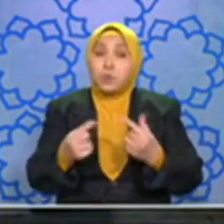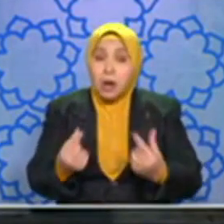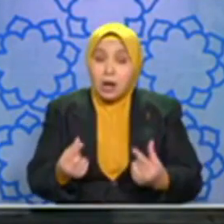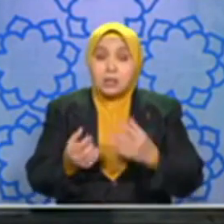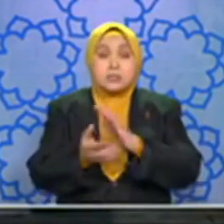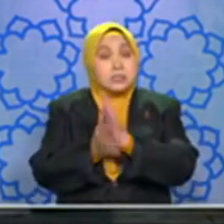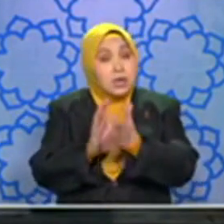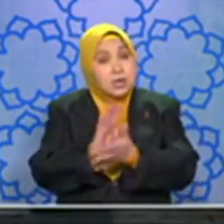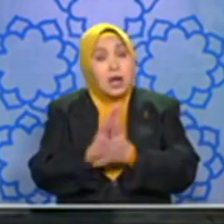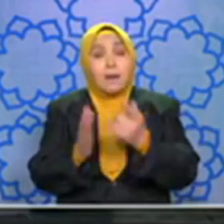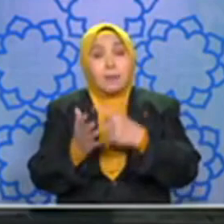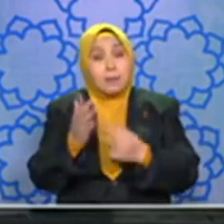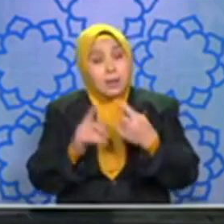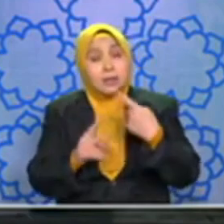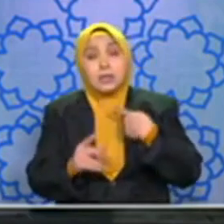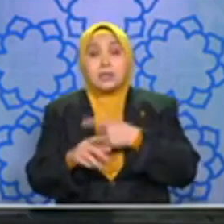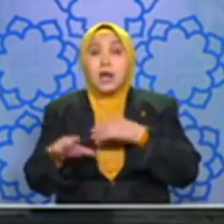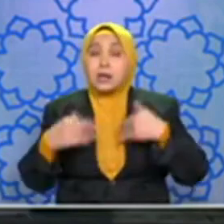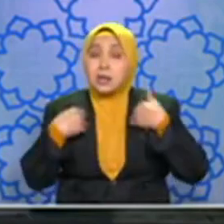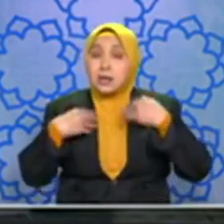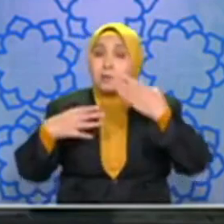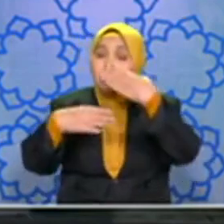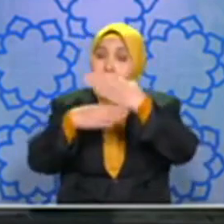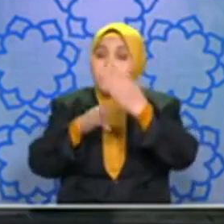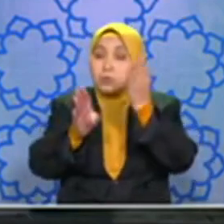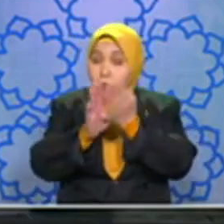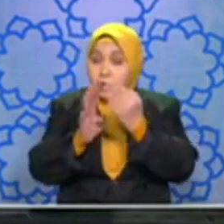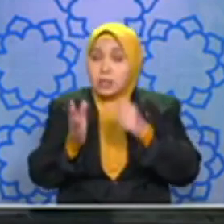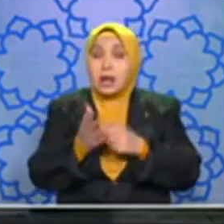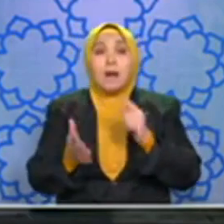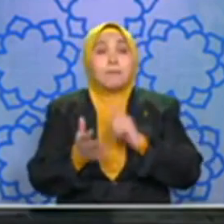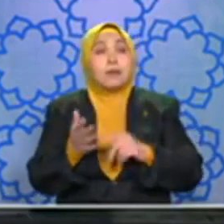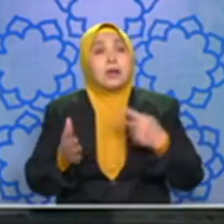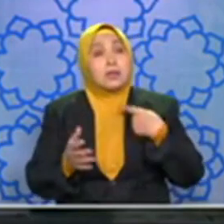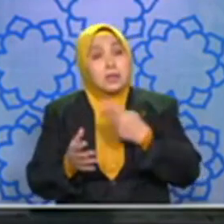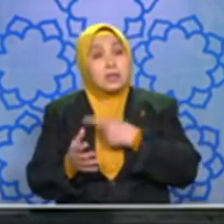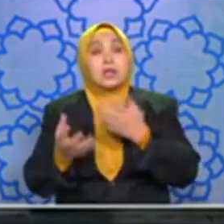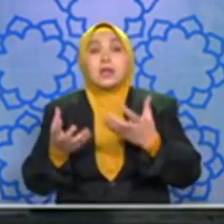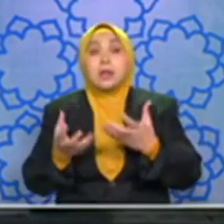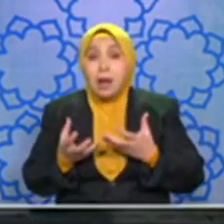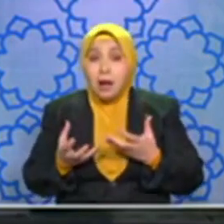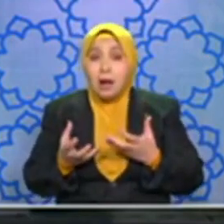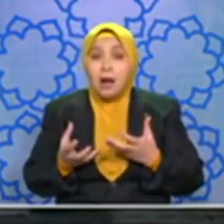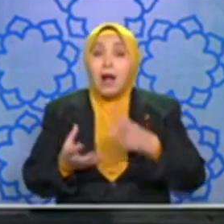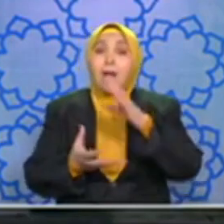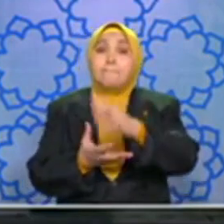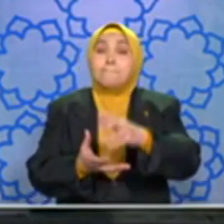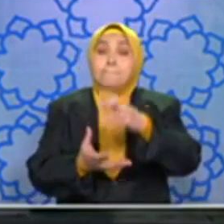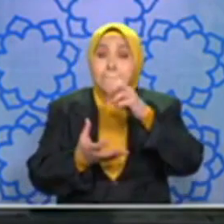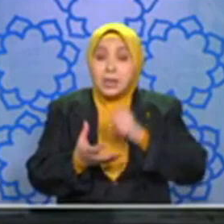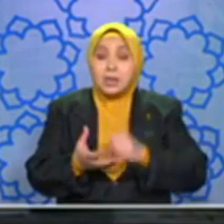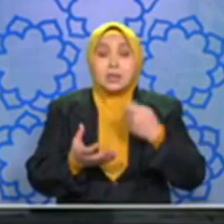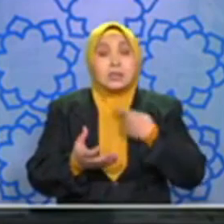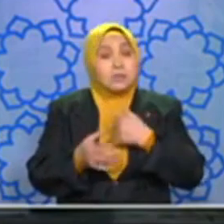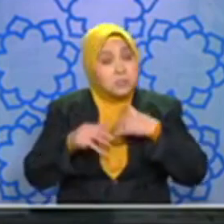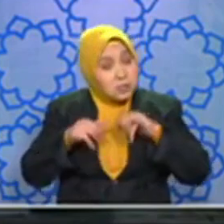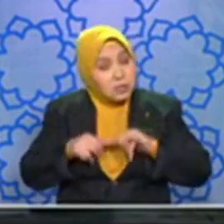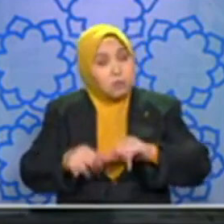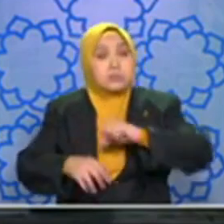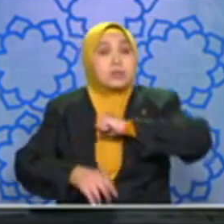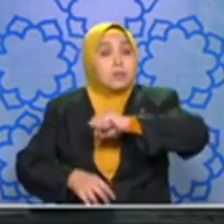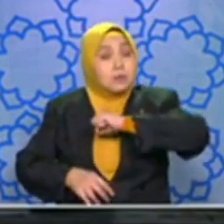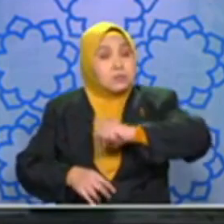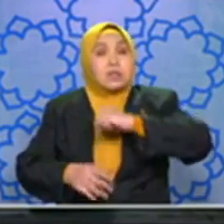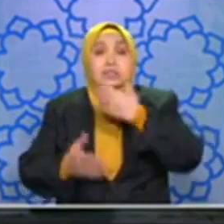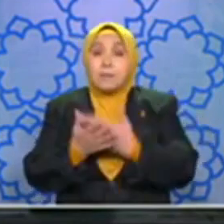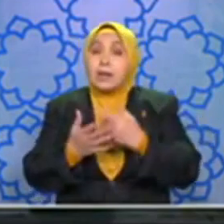Maka apabila kita ada baton ini, apakah yang kita nak ambil, kita kena teruskan perjuangan sampai